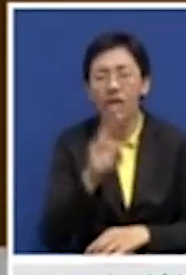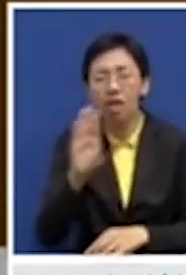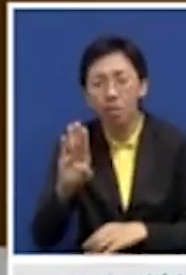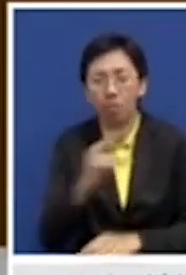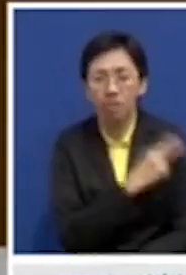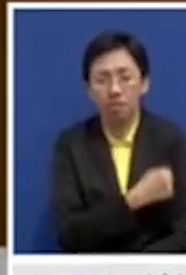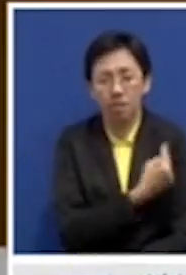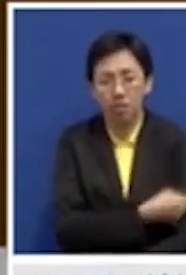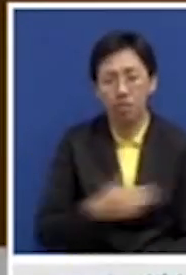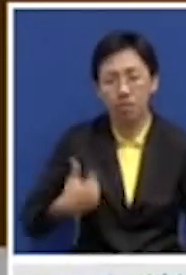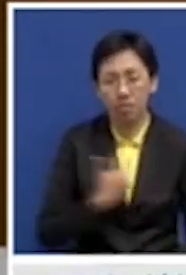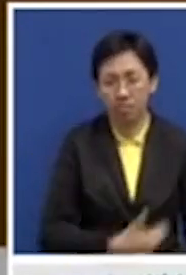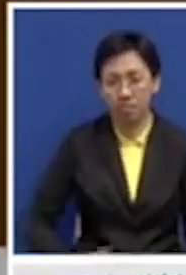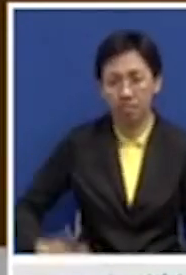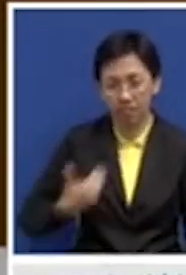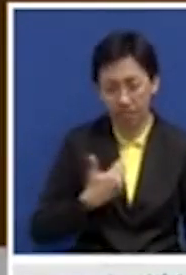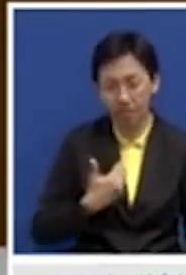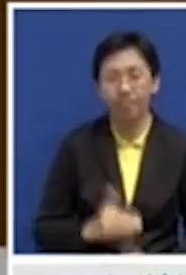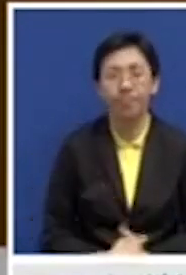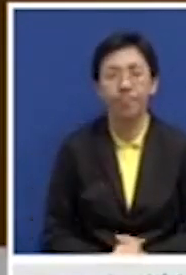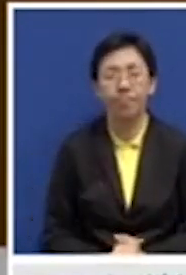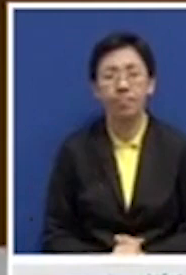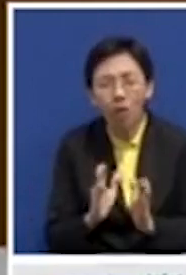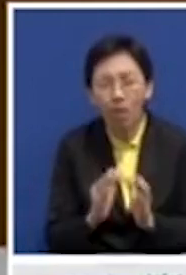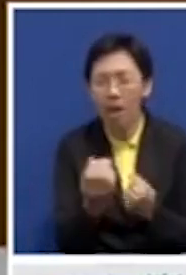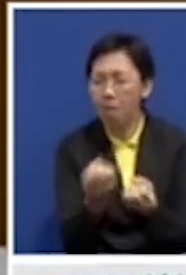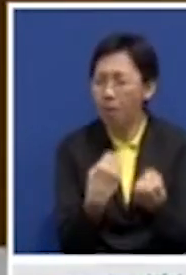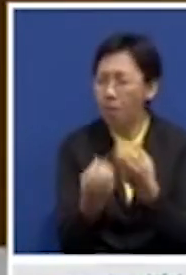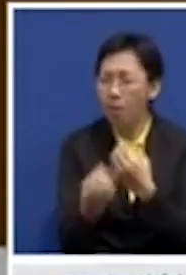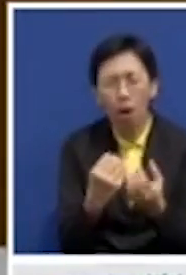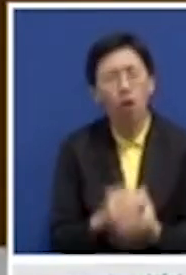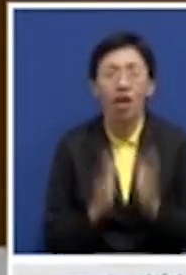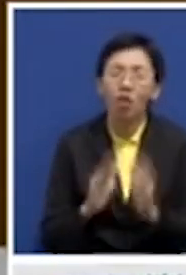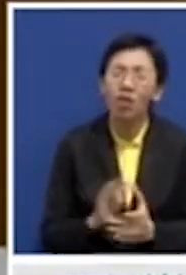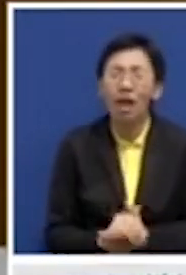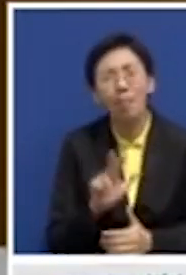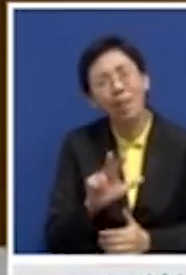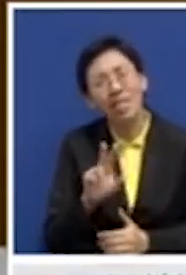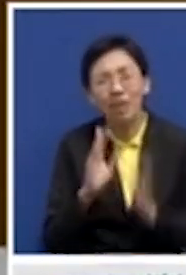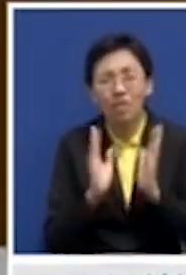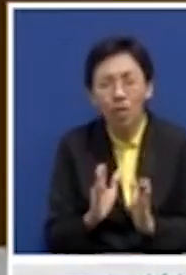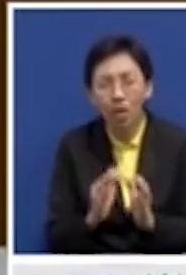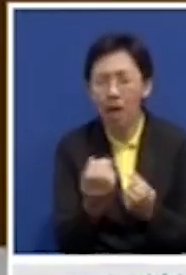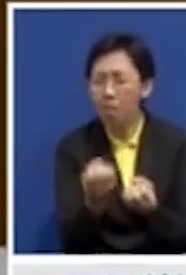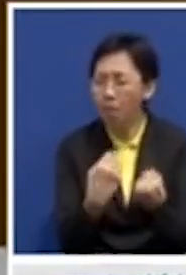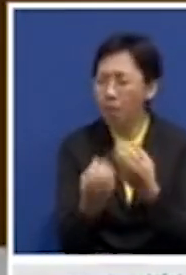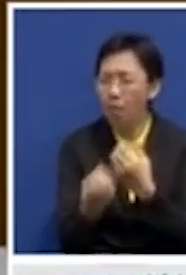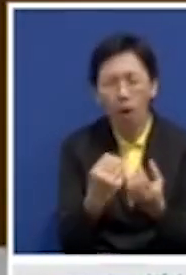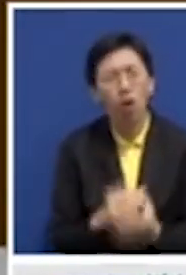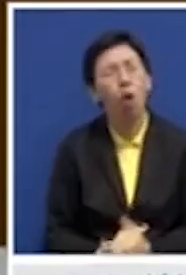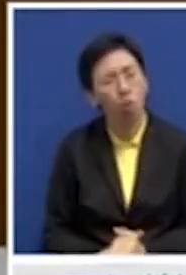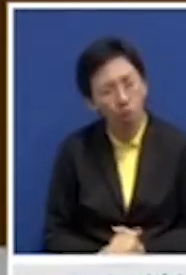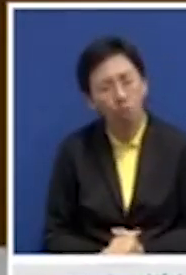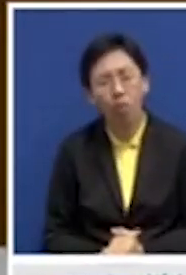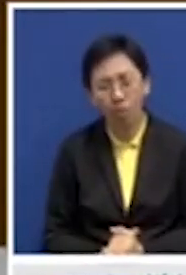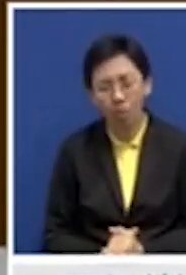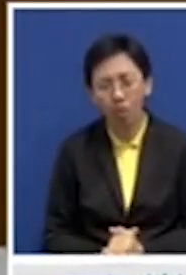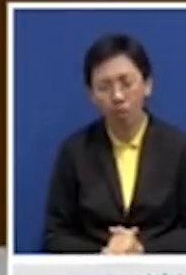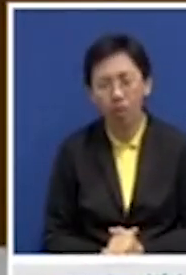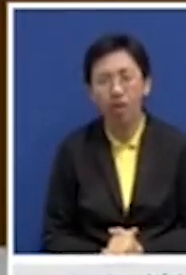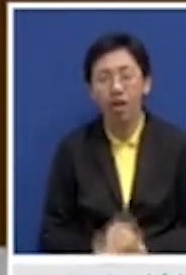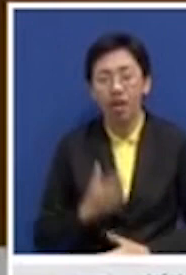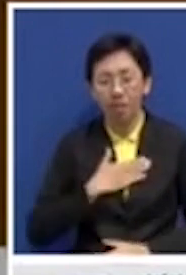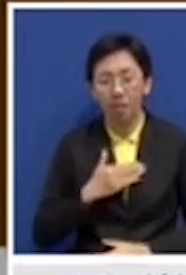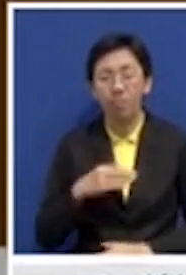ธารณสุขซึ่งเพื่อนสมาชิก 3-4 ท่านได้กรุณาให้ข้อมูลเอาไว้นะครับตั้งแต่ที่เข้